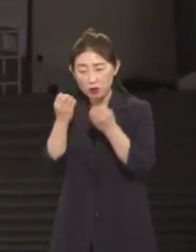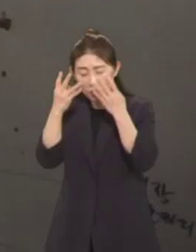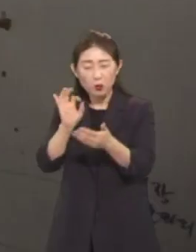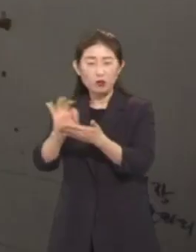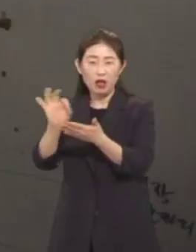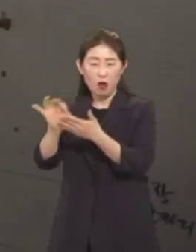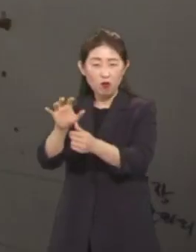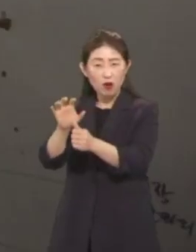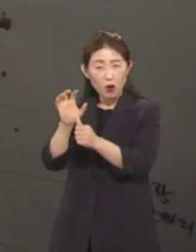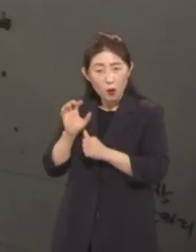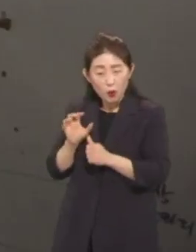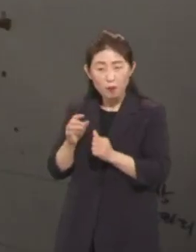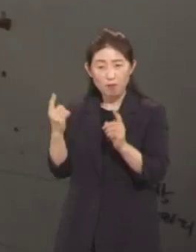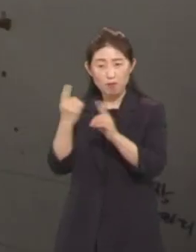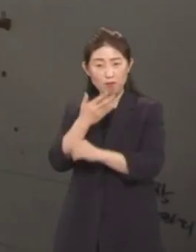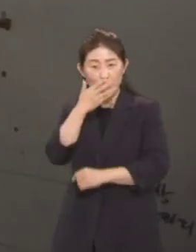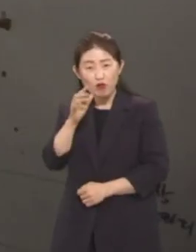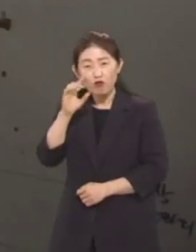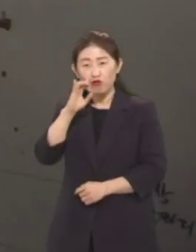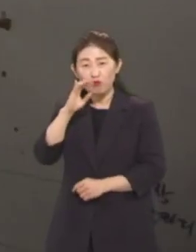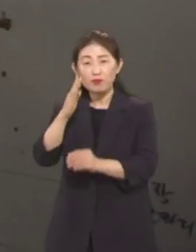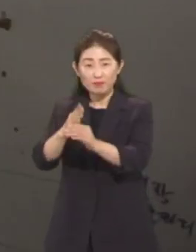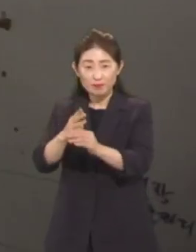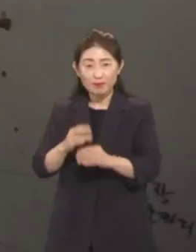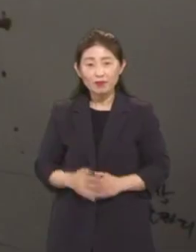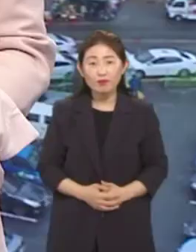주목됩니다. TJB 노동현입니다.